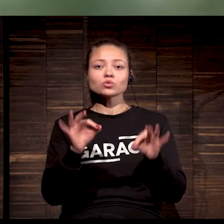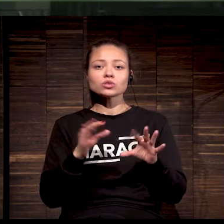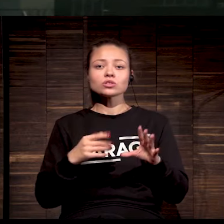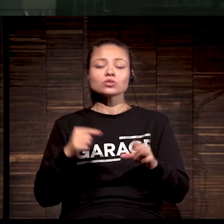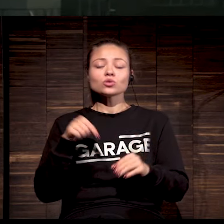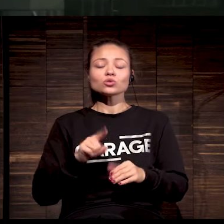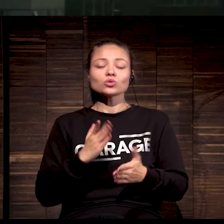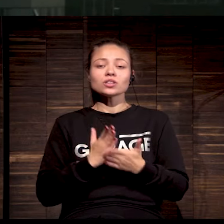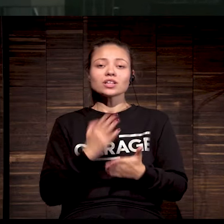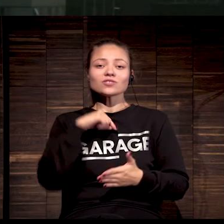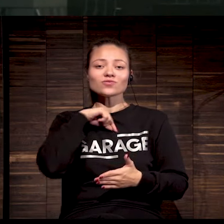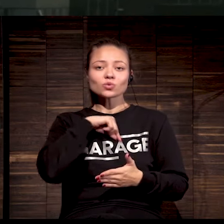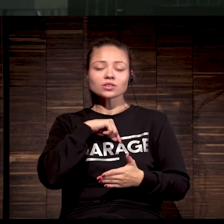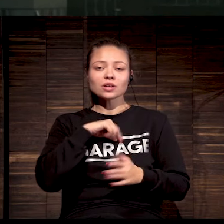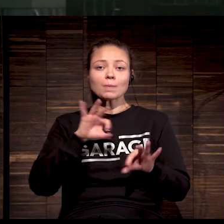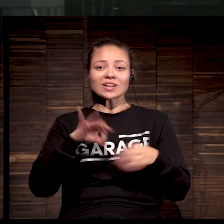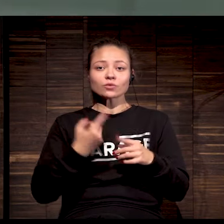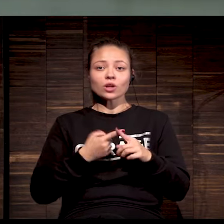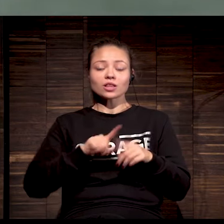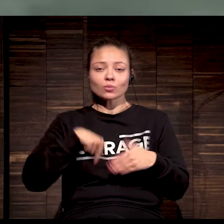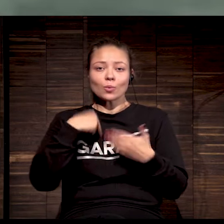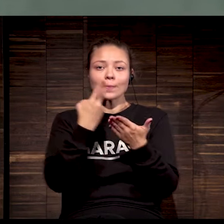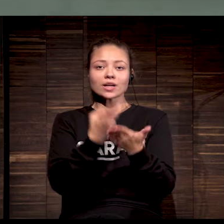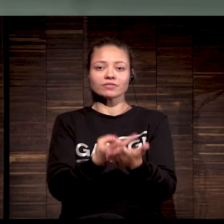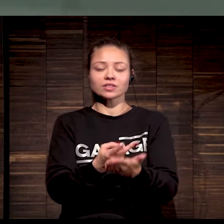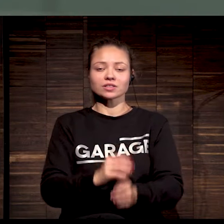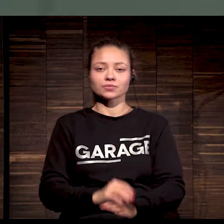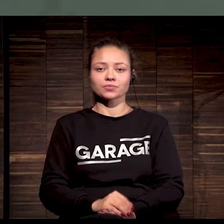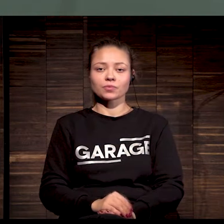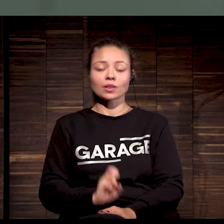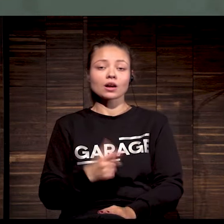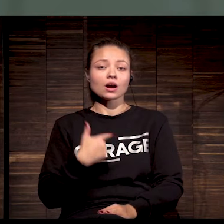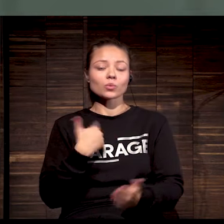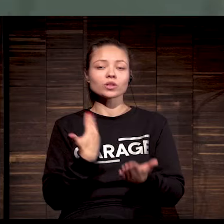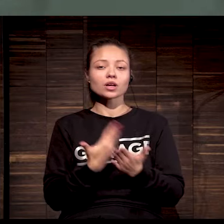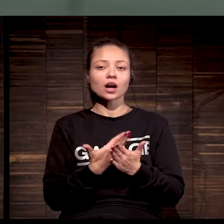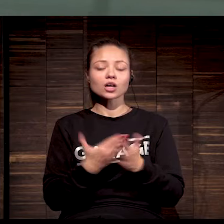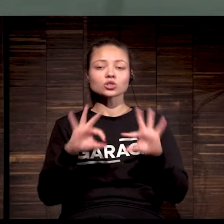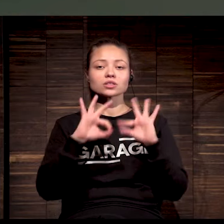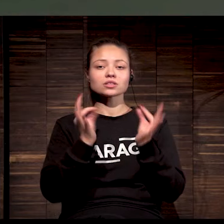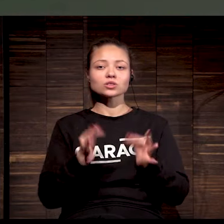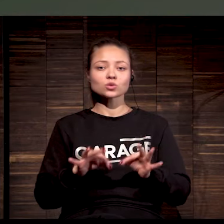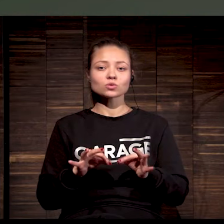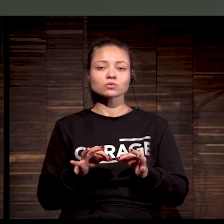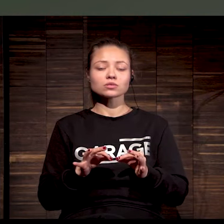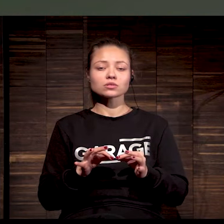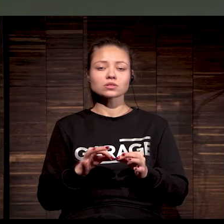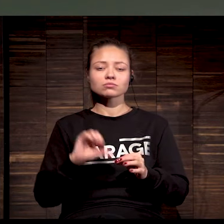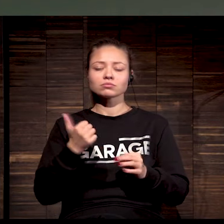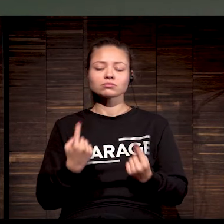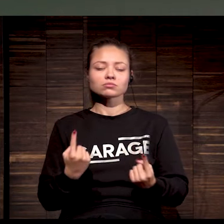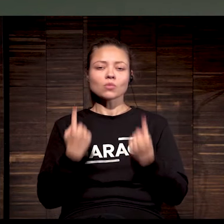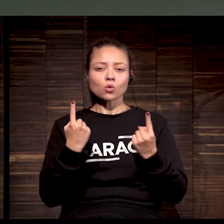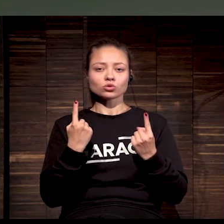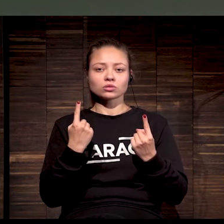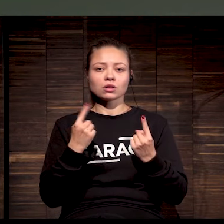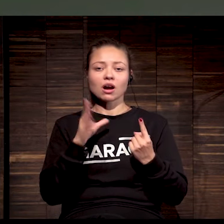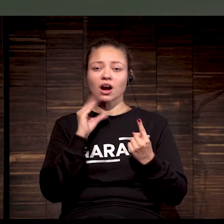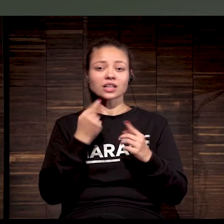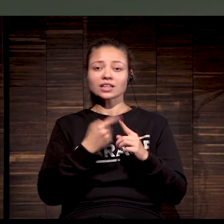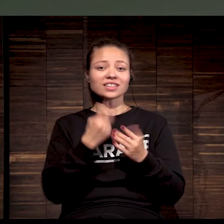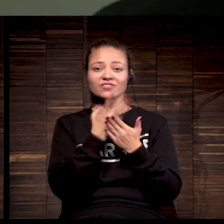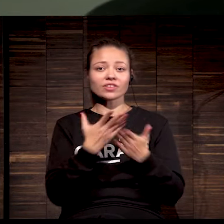внутри позволить этому проявиться как мне кажется искусство мощнее всего когда она не выглядят как